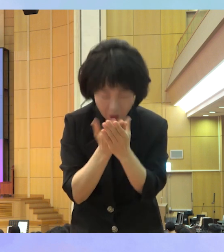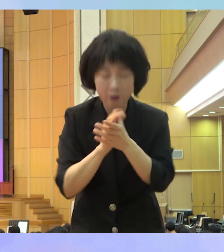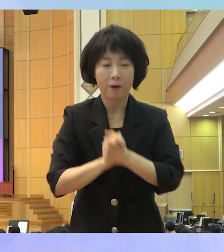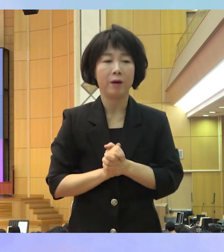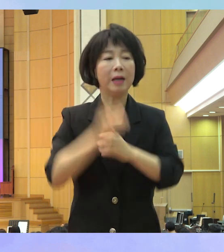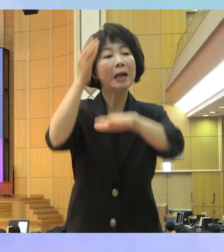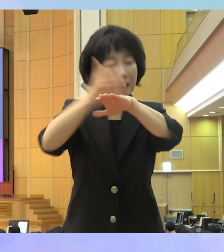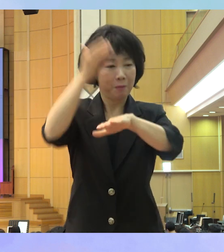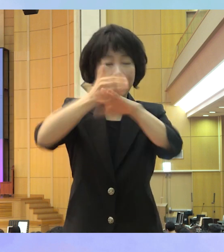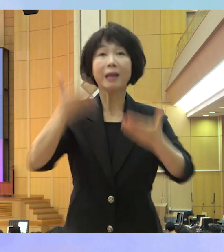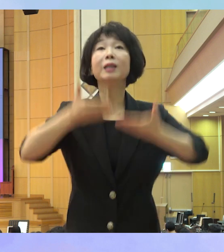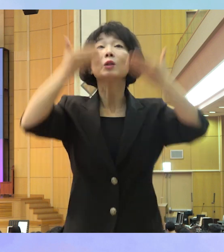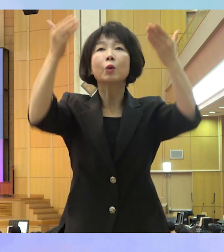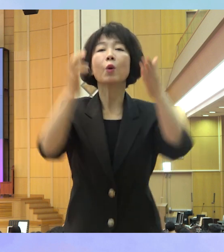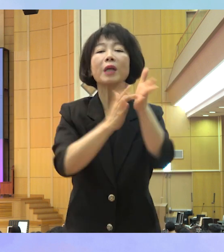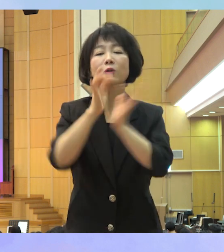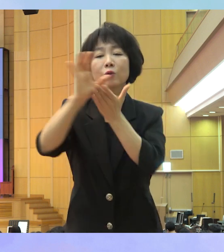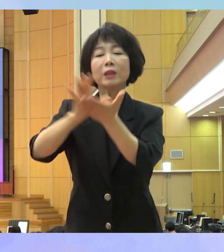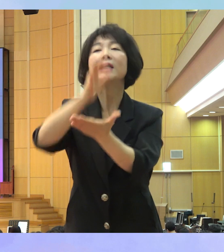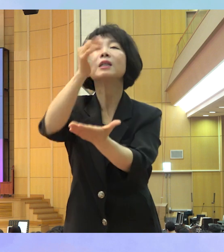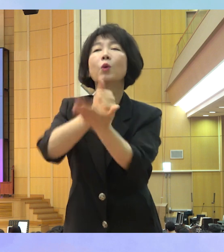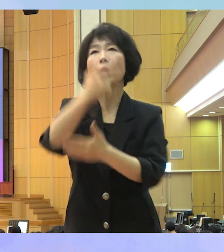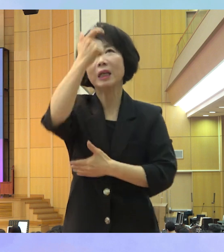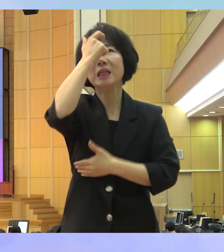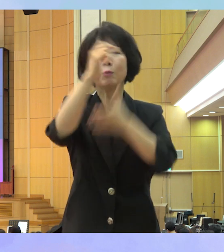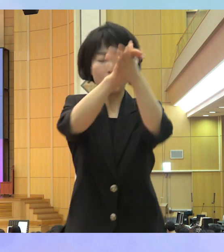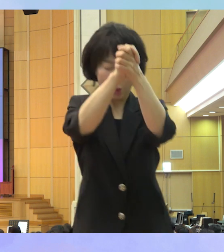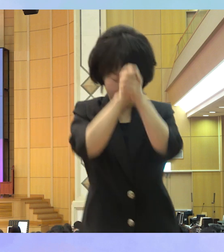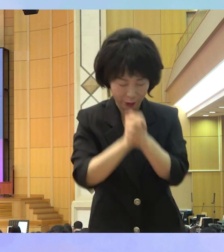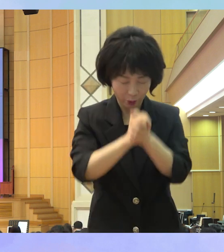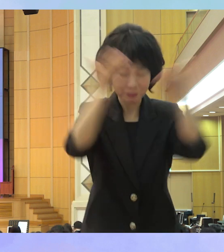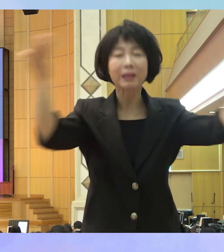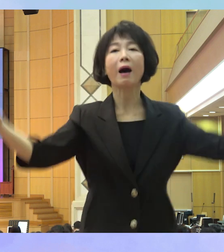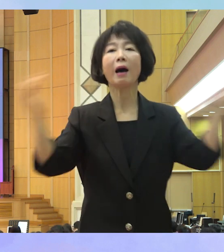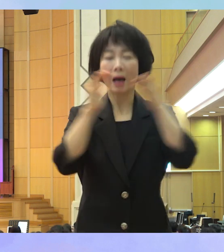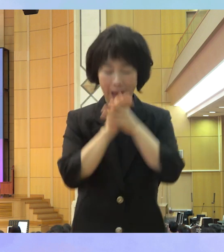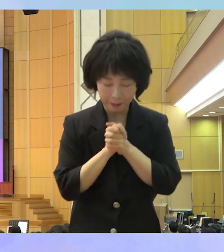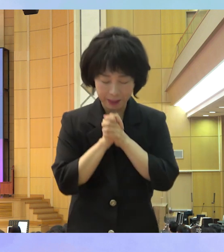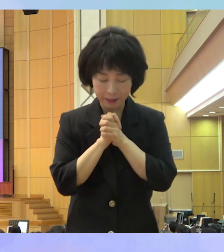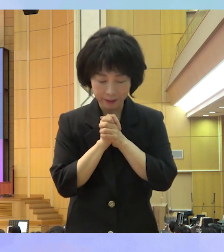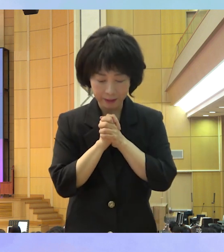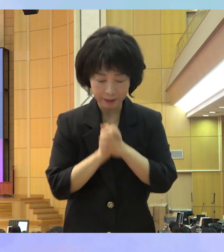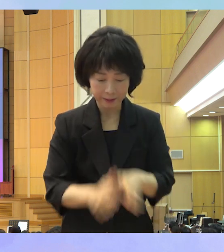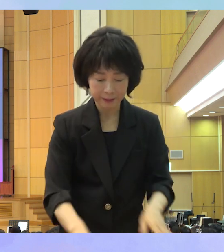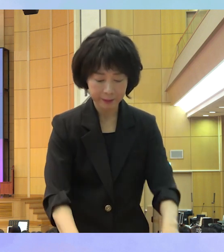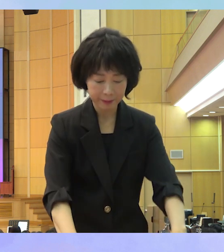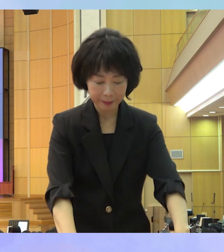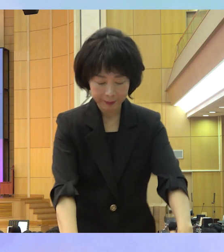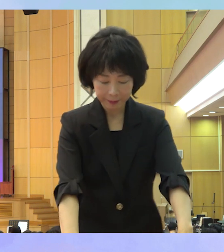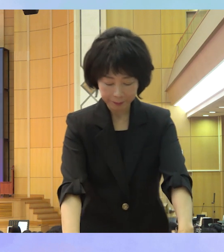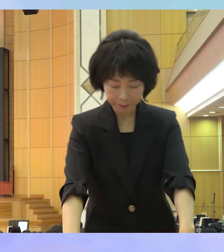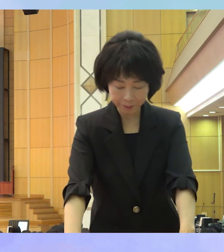주옵소서. 감사드리며 예수 그리스도의 이름으로 기도드리옵나이다. 아멘.